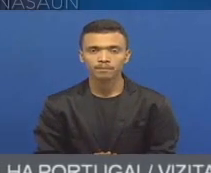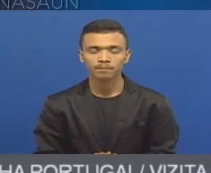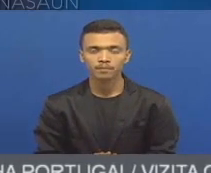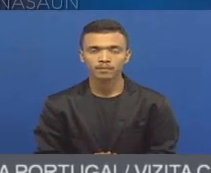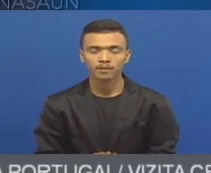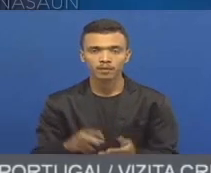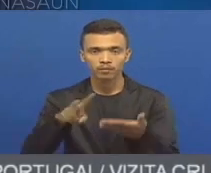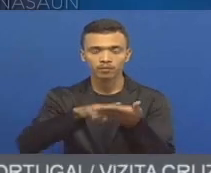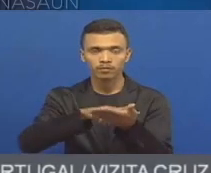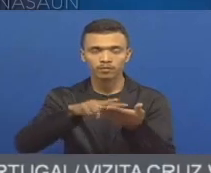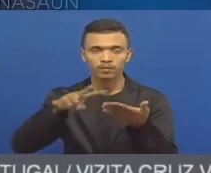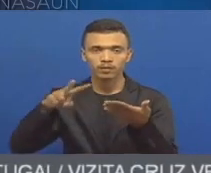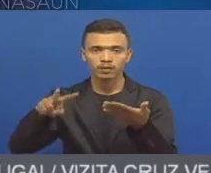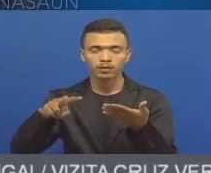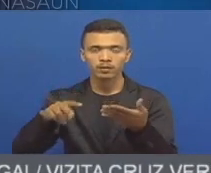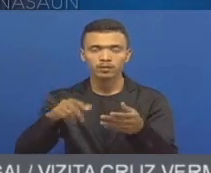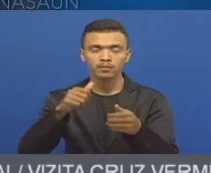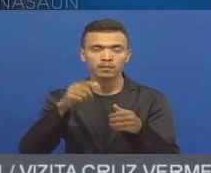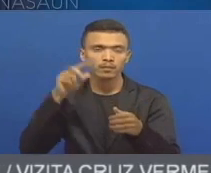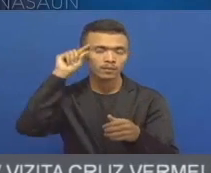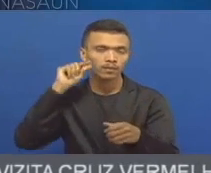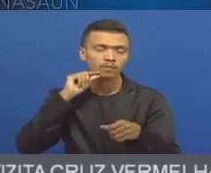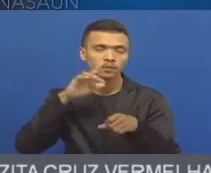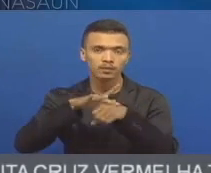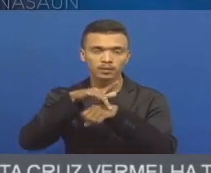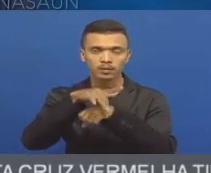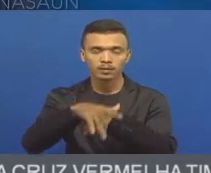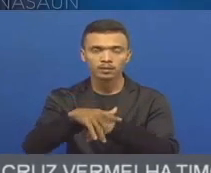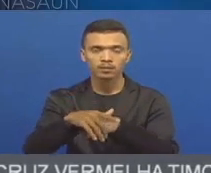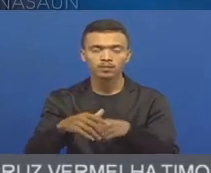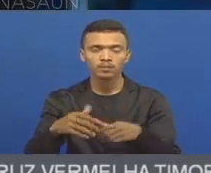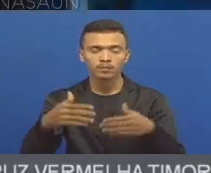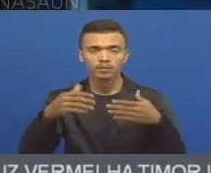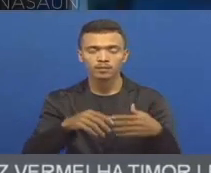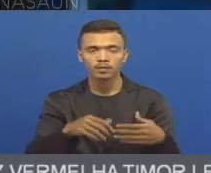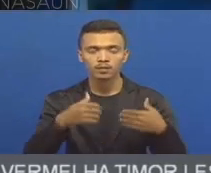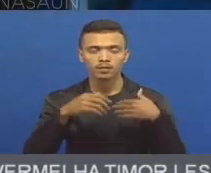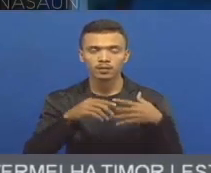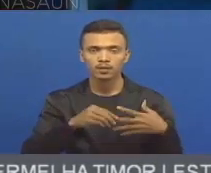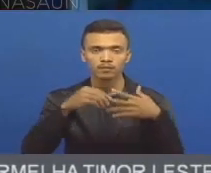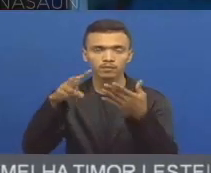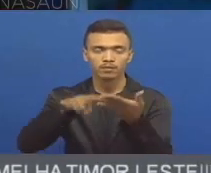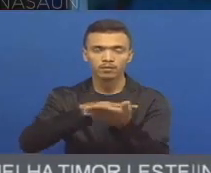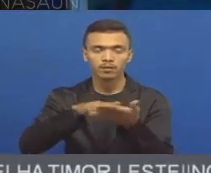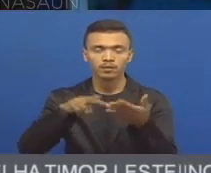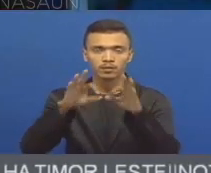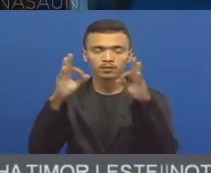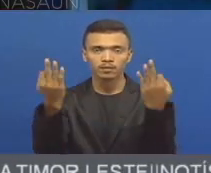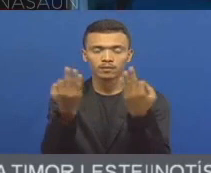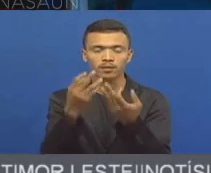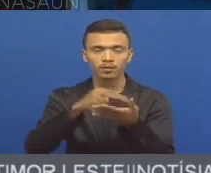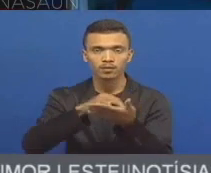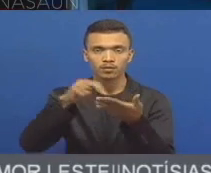tipu violensia violensia basia ba genero ne be ia lili violensia domestika ne nombro ne